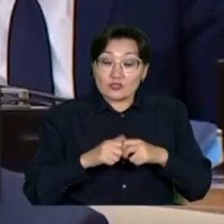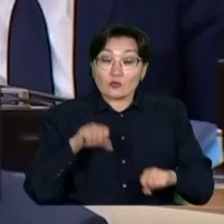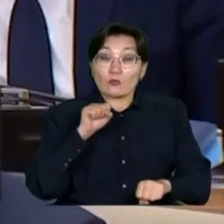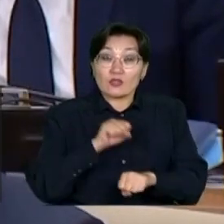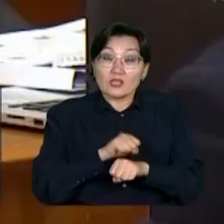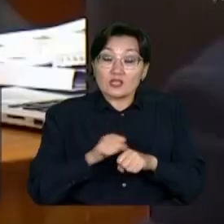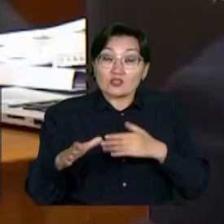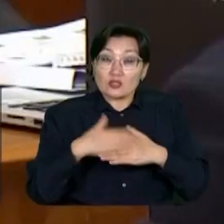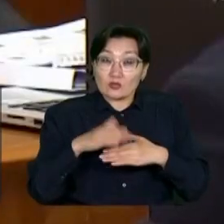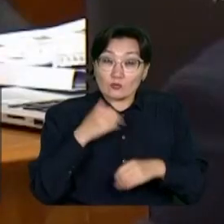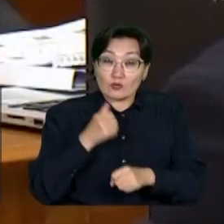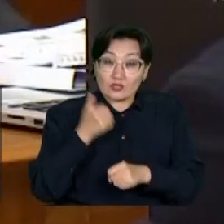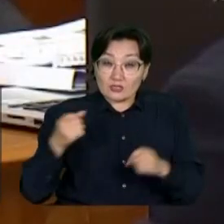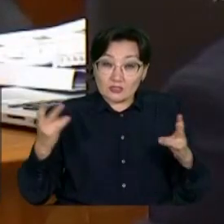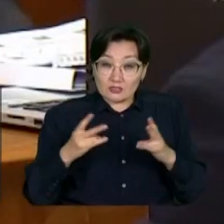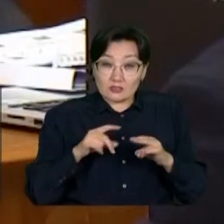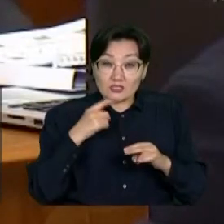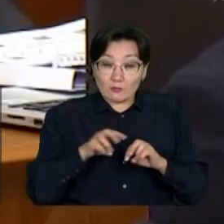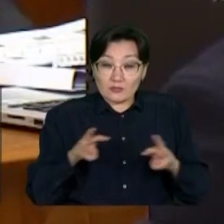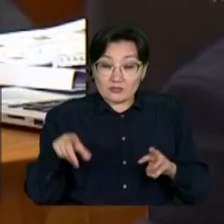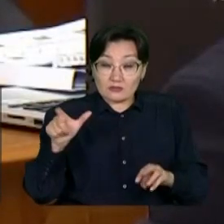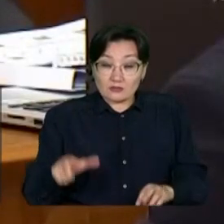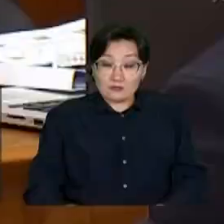үшін жазаны қатаңдату керек дейді министр.